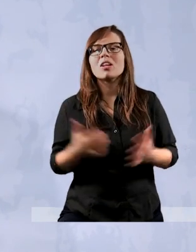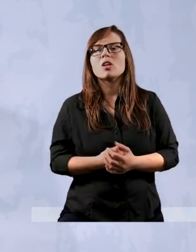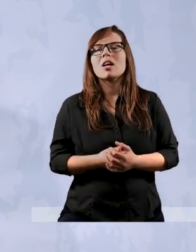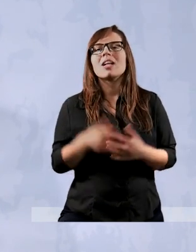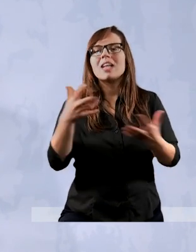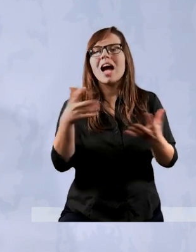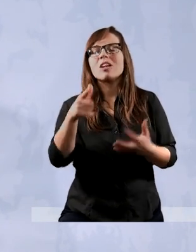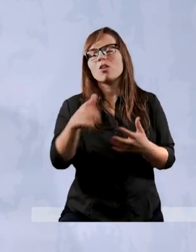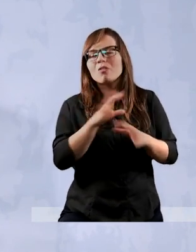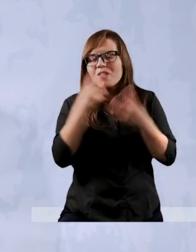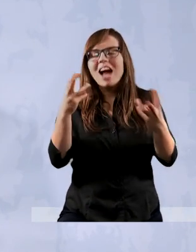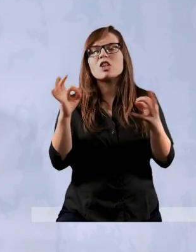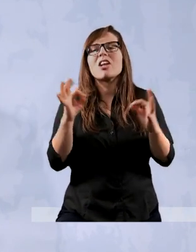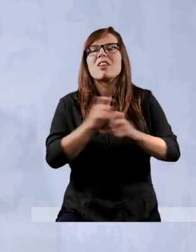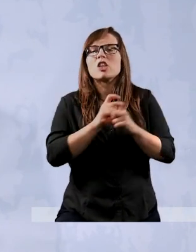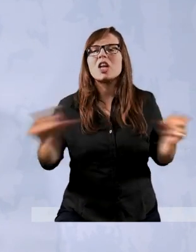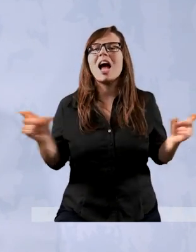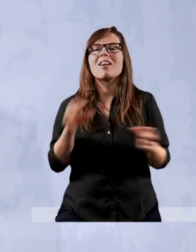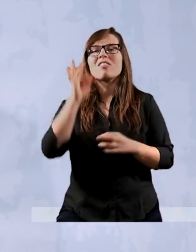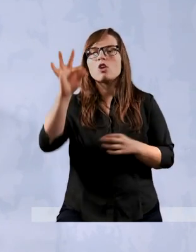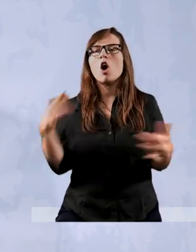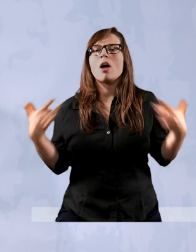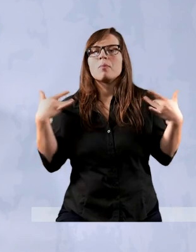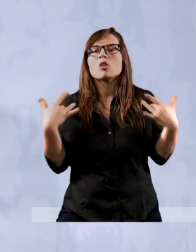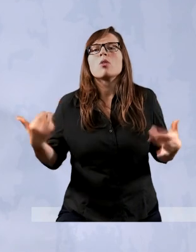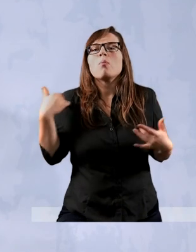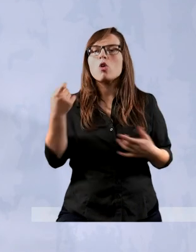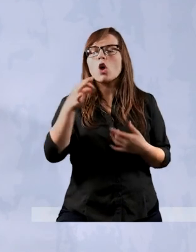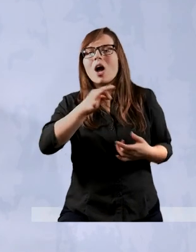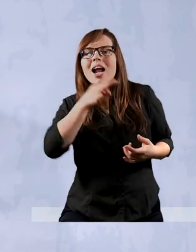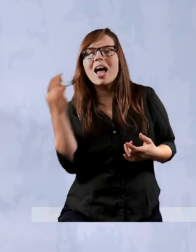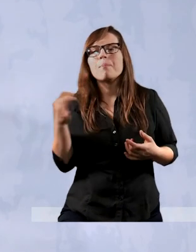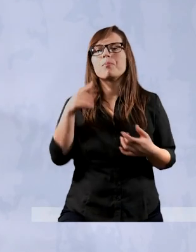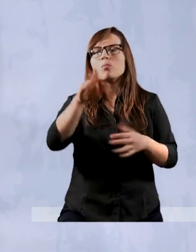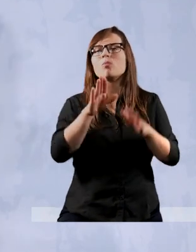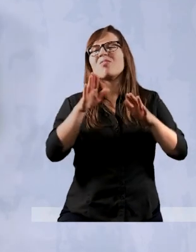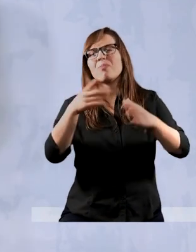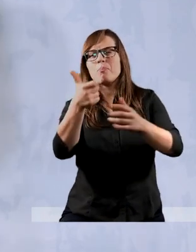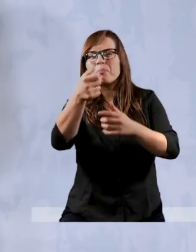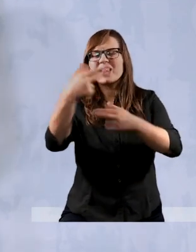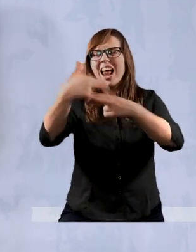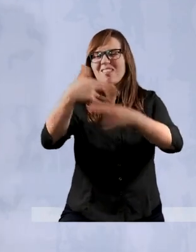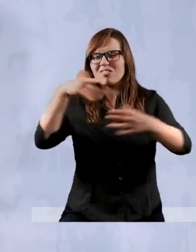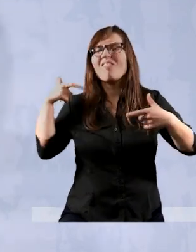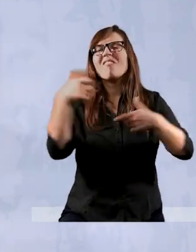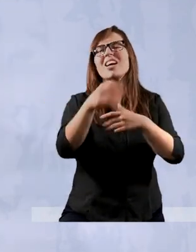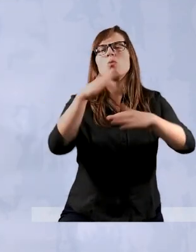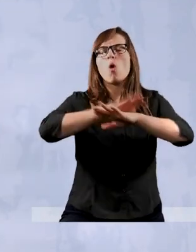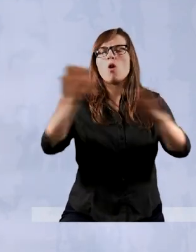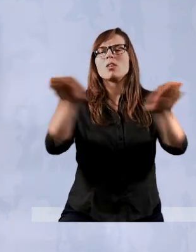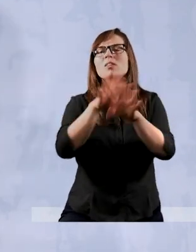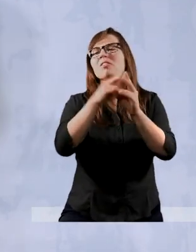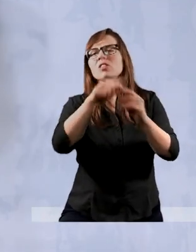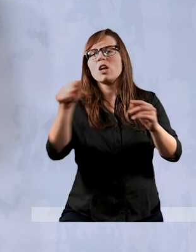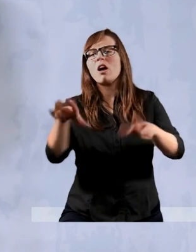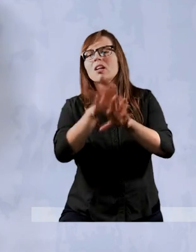człowieku, po prostu weź się do pracy. Jak chcesz, żeby w twoim życiu było trochę lepiej, to wyłącz ten telewizor, zostaw pilota, zostaw komputer i zacznij